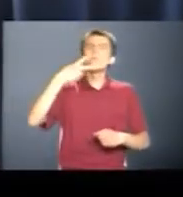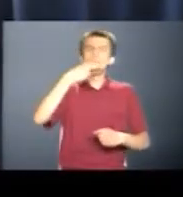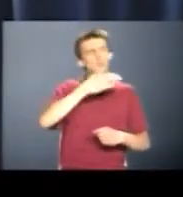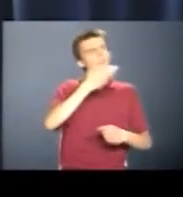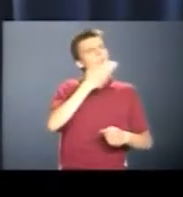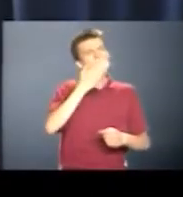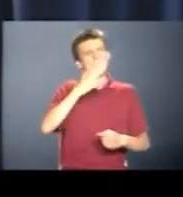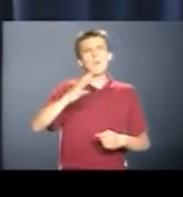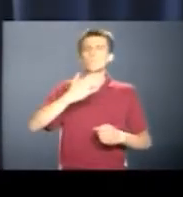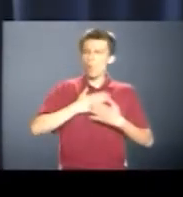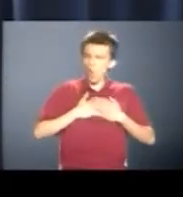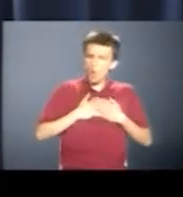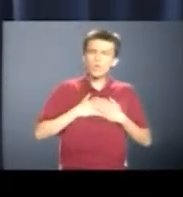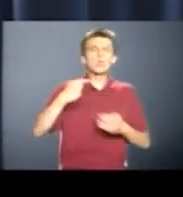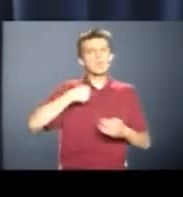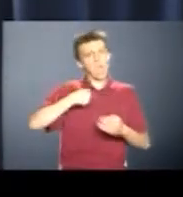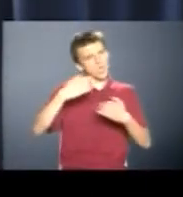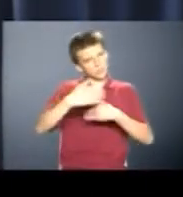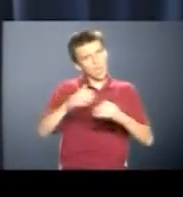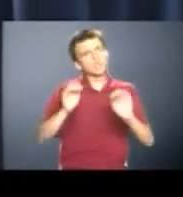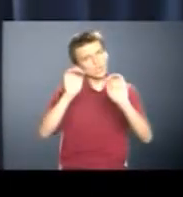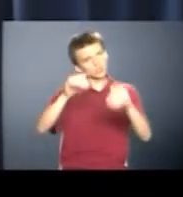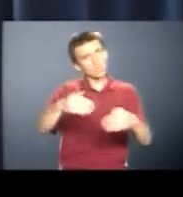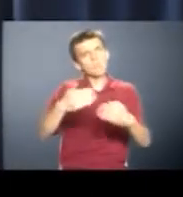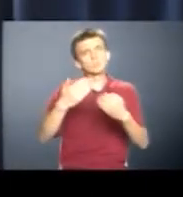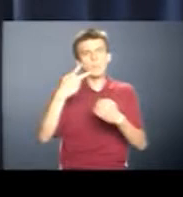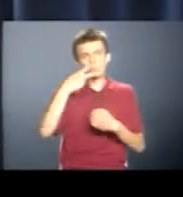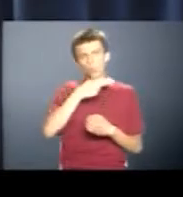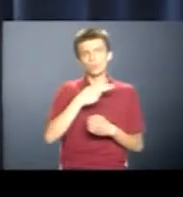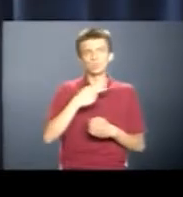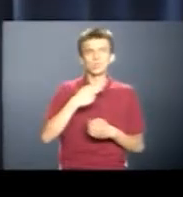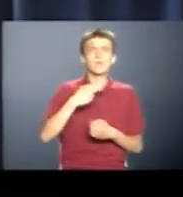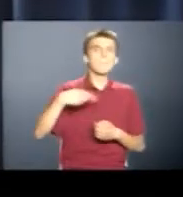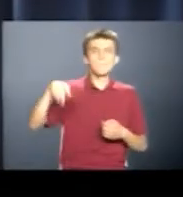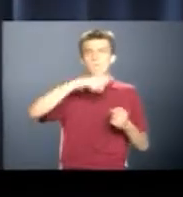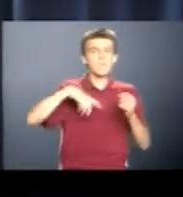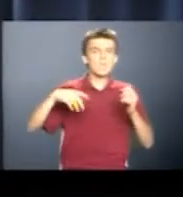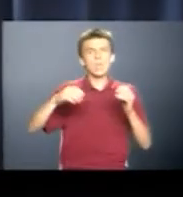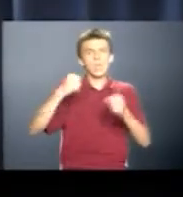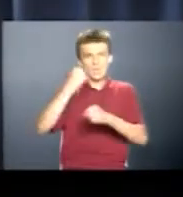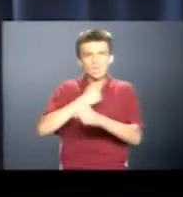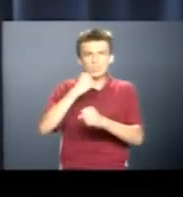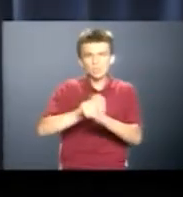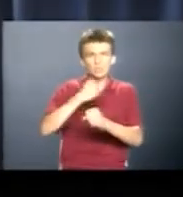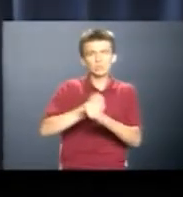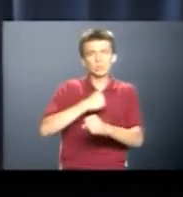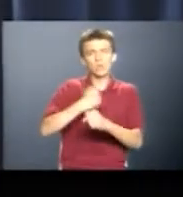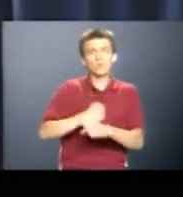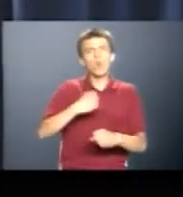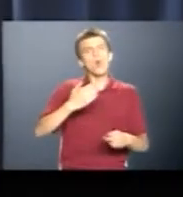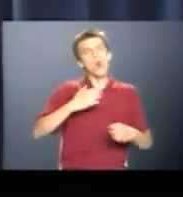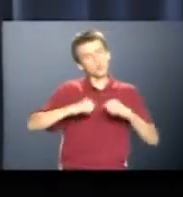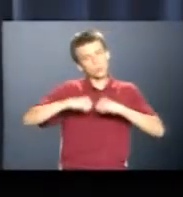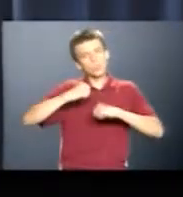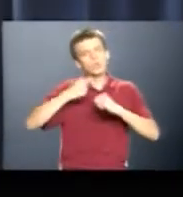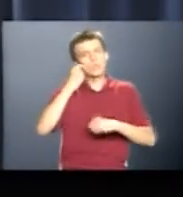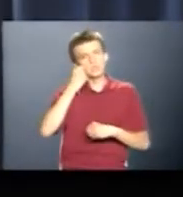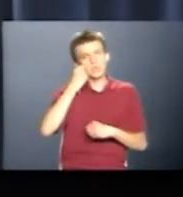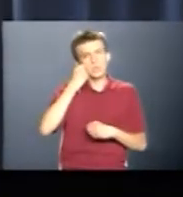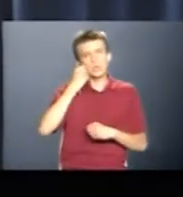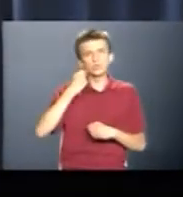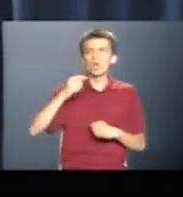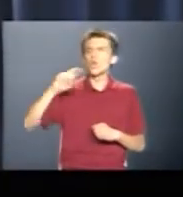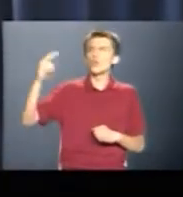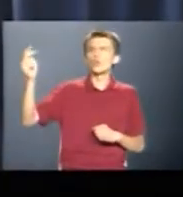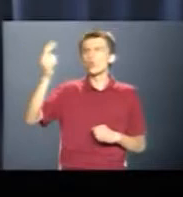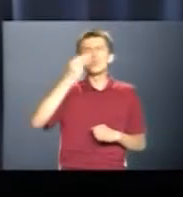njega nagrađujem." Mi razvijamo ovu osobinu, osobinu iskrenosti, jer drugi ljudi gledaju u nas kao da ništa dobro ne činimo,